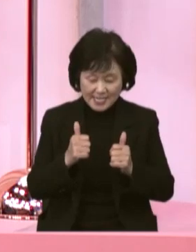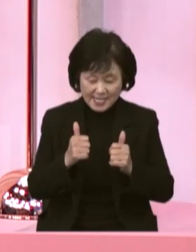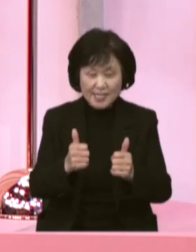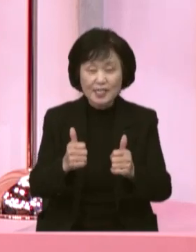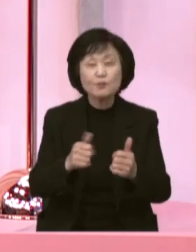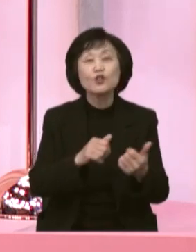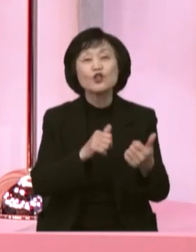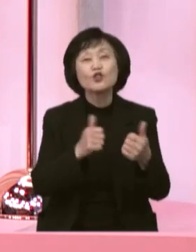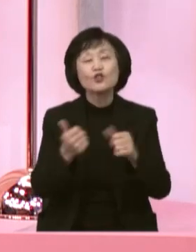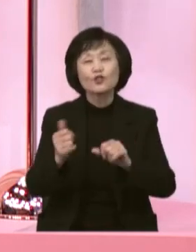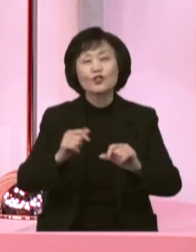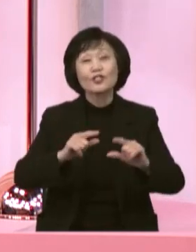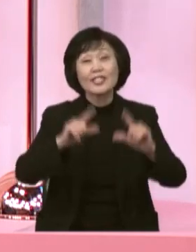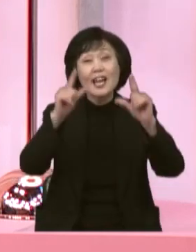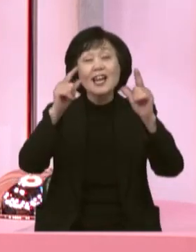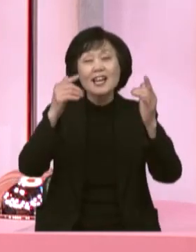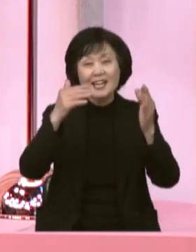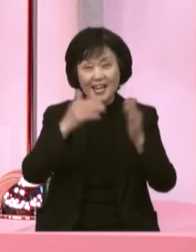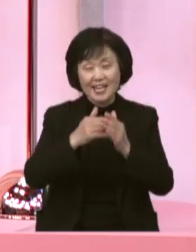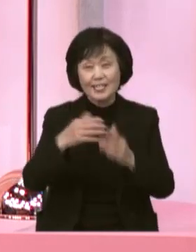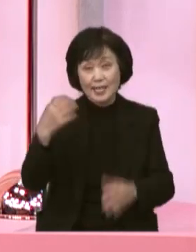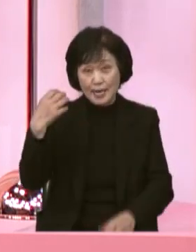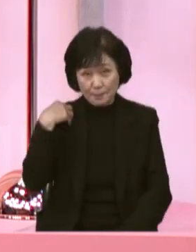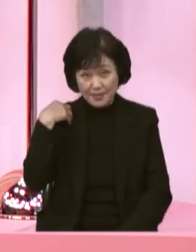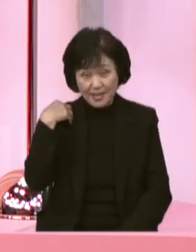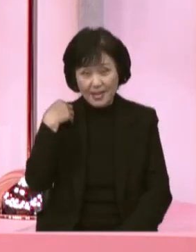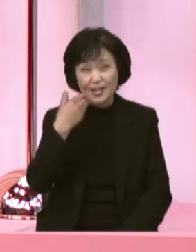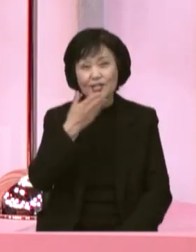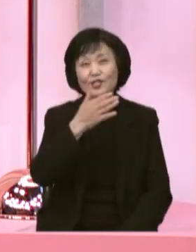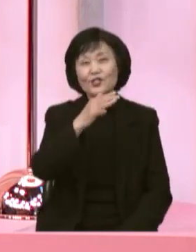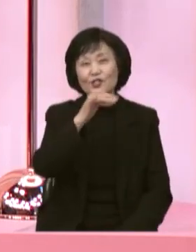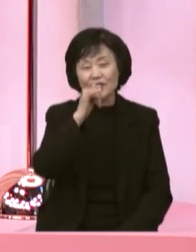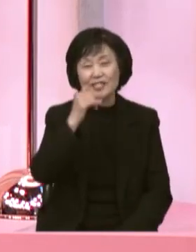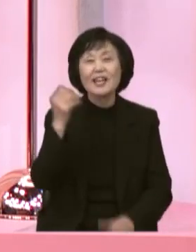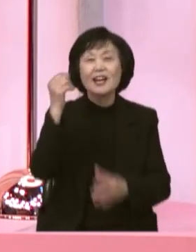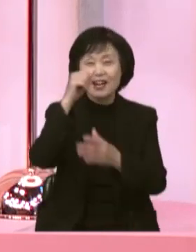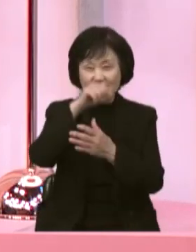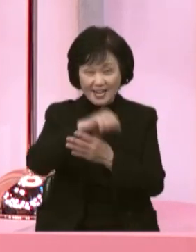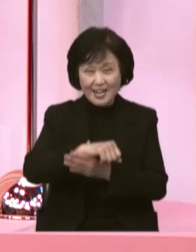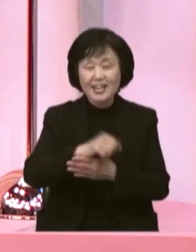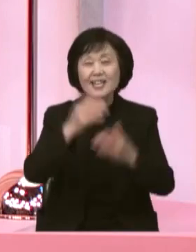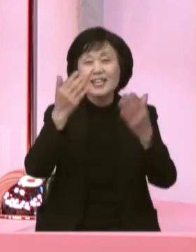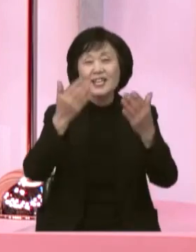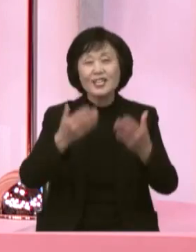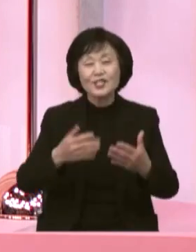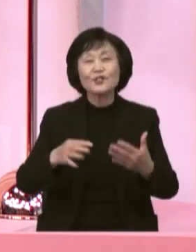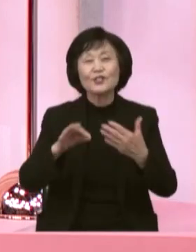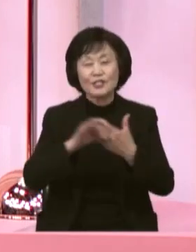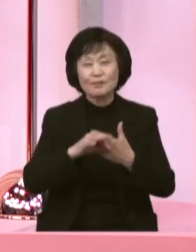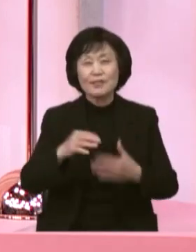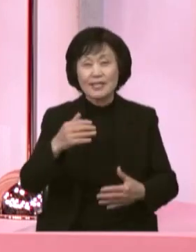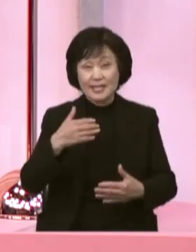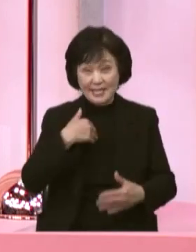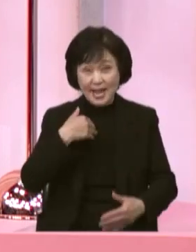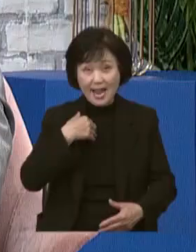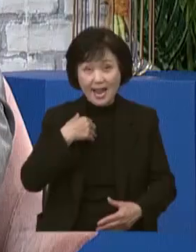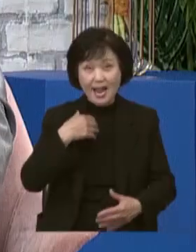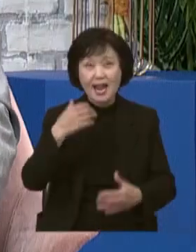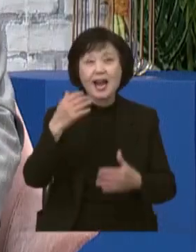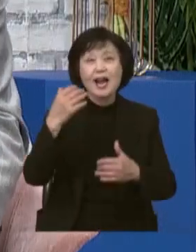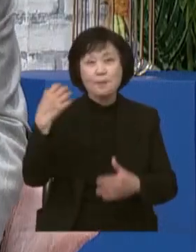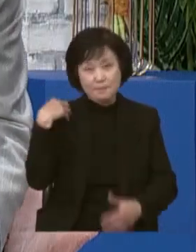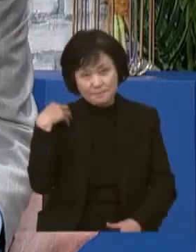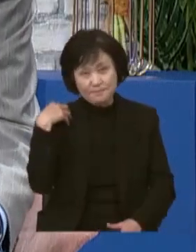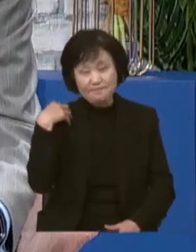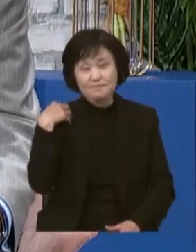감당할 수 있도록 죽는 날까지 육신의 건강 예 감당할 수 있도록만 허락해 주시면 아멘 네 예, 제가 하겠습니다